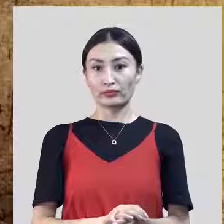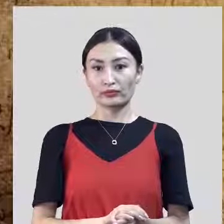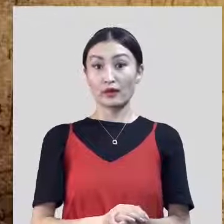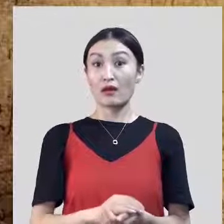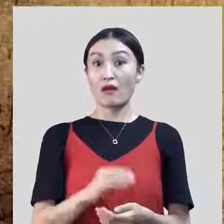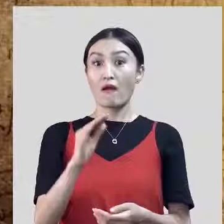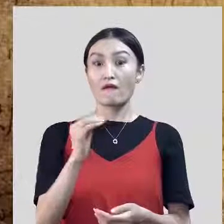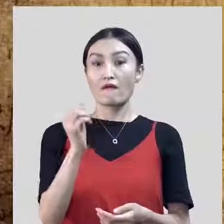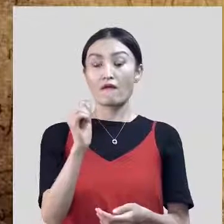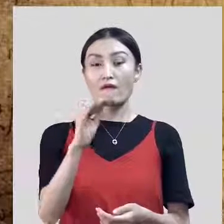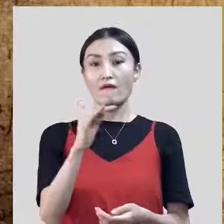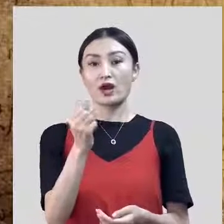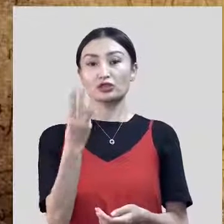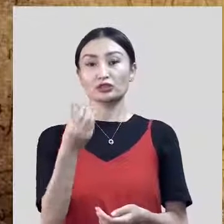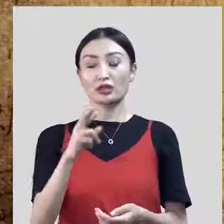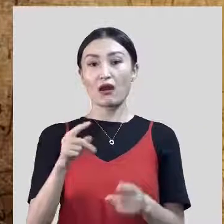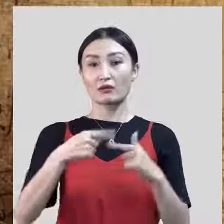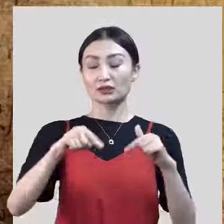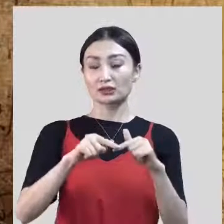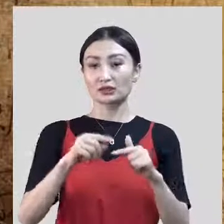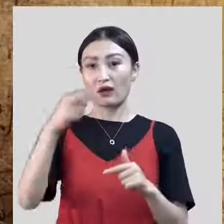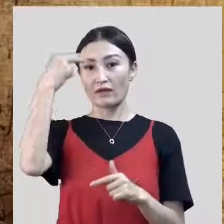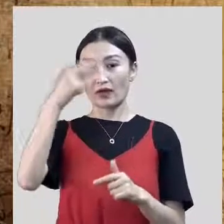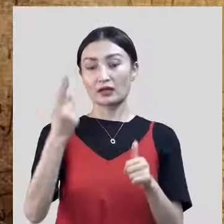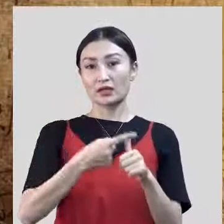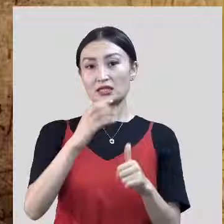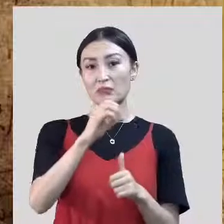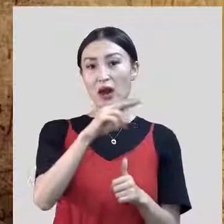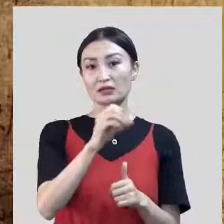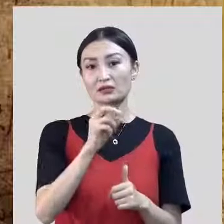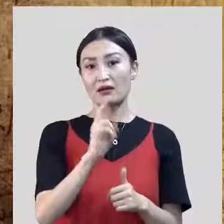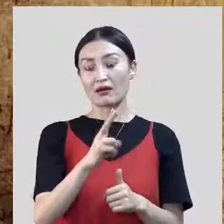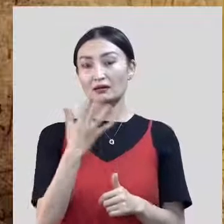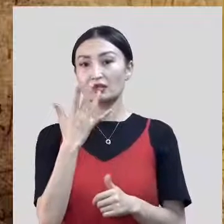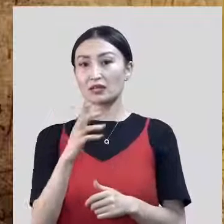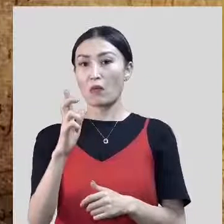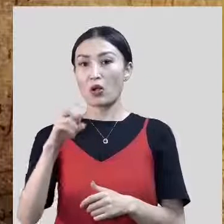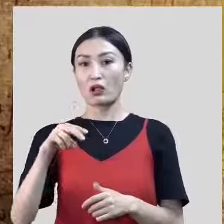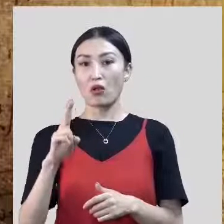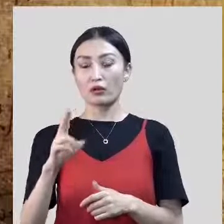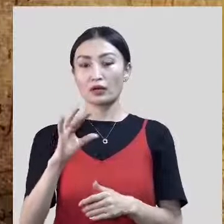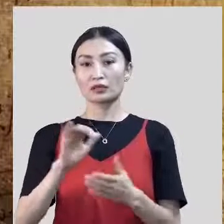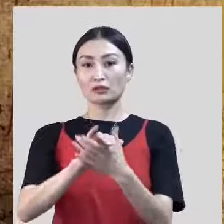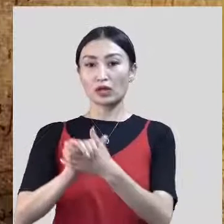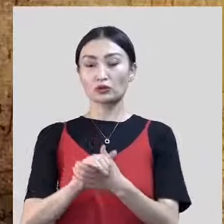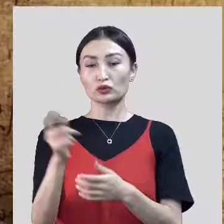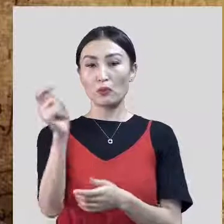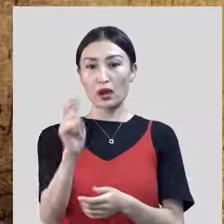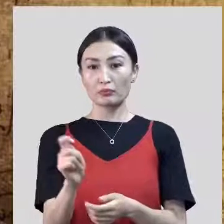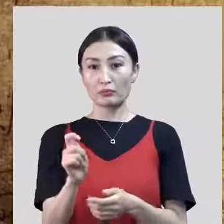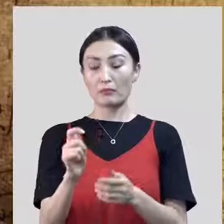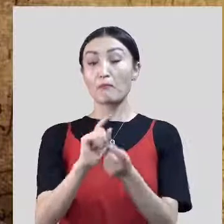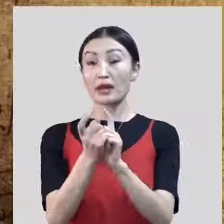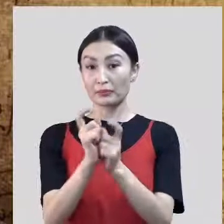фашистская организация в италии называлась спартак национальный блок союз борьбы